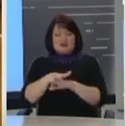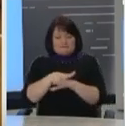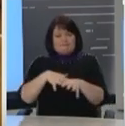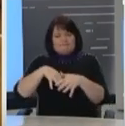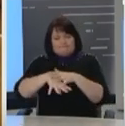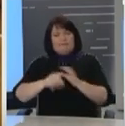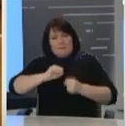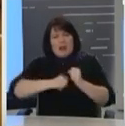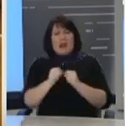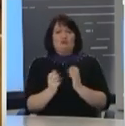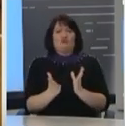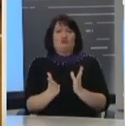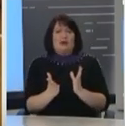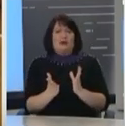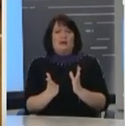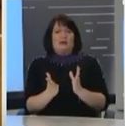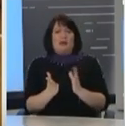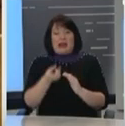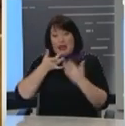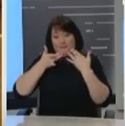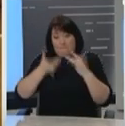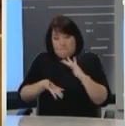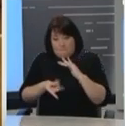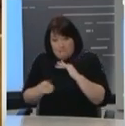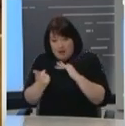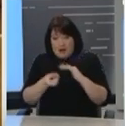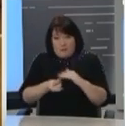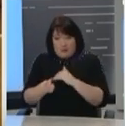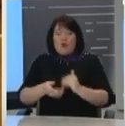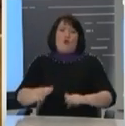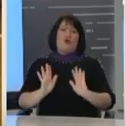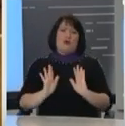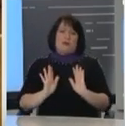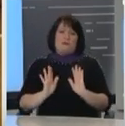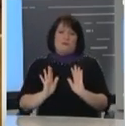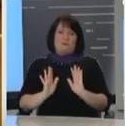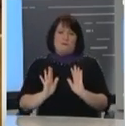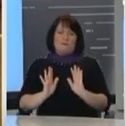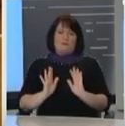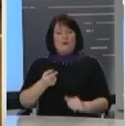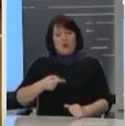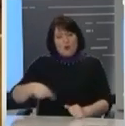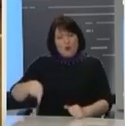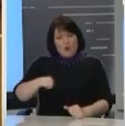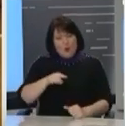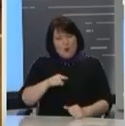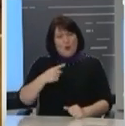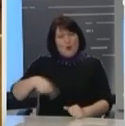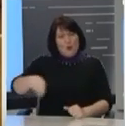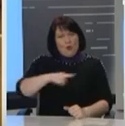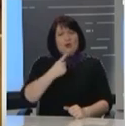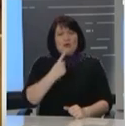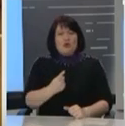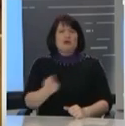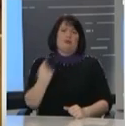μας, αλλά μην αποδράσουμε. Και σχεδόν όλοι τότε είχαν προεξοφλήσει ότι αυτή